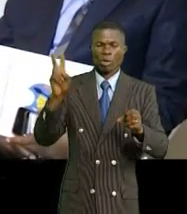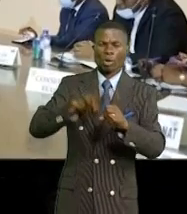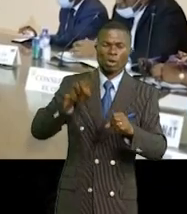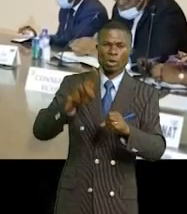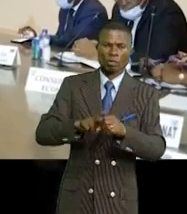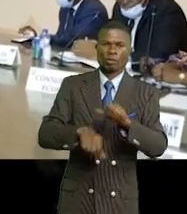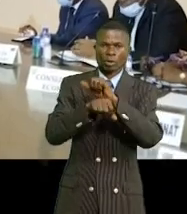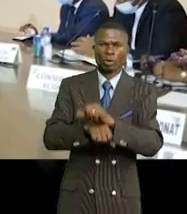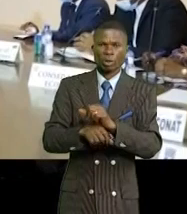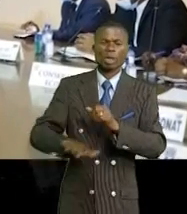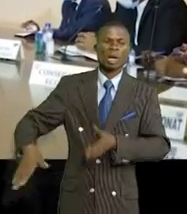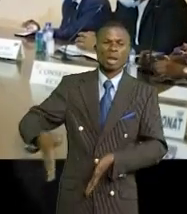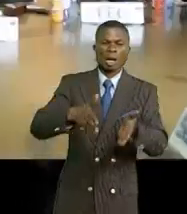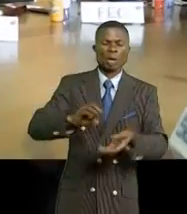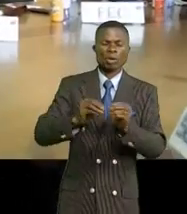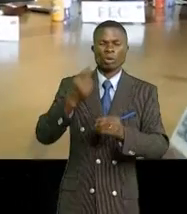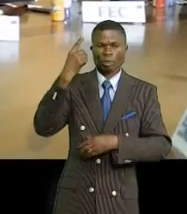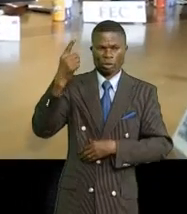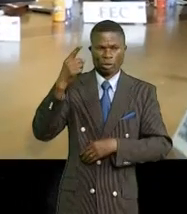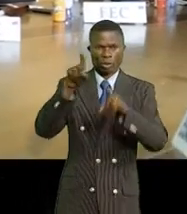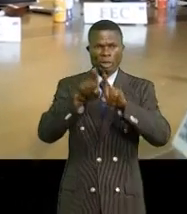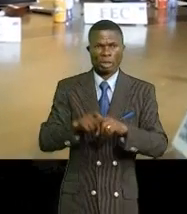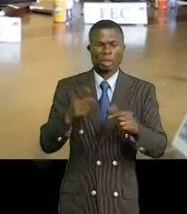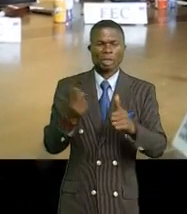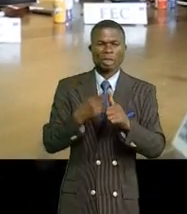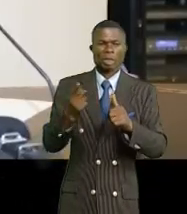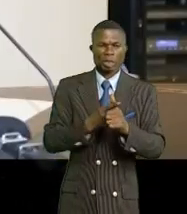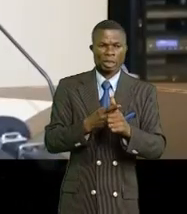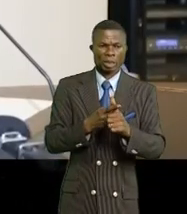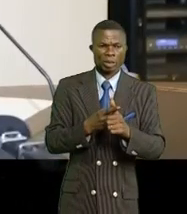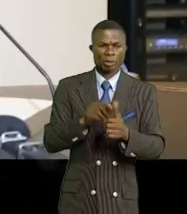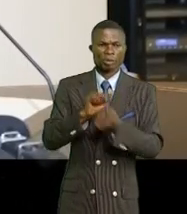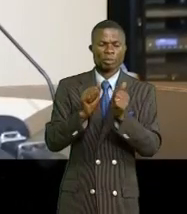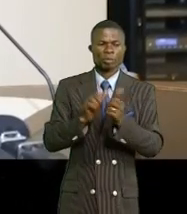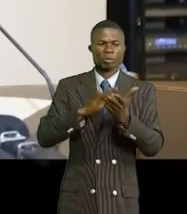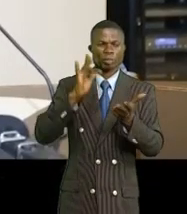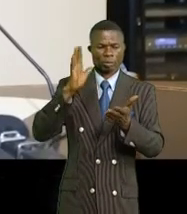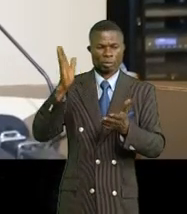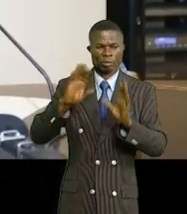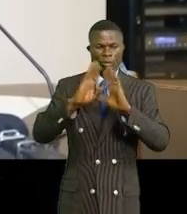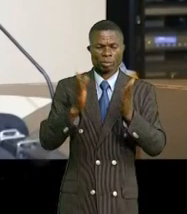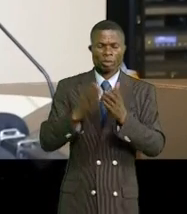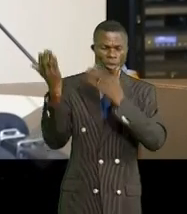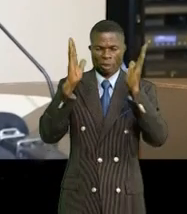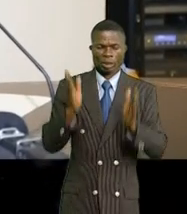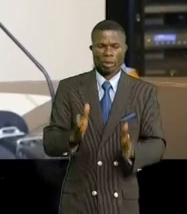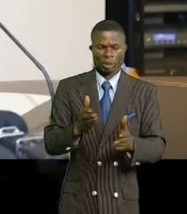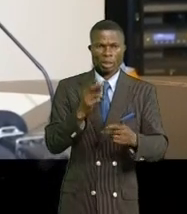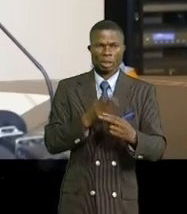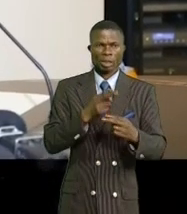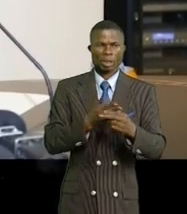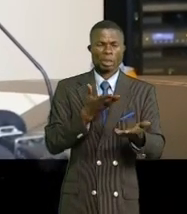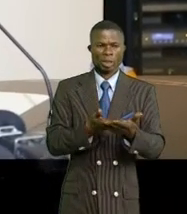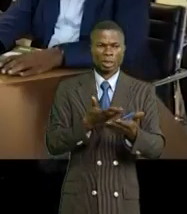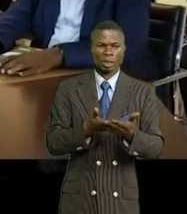routiers sur la nationale numéro 1, mais aussi et surtout à se pencher sur la loi concernant le petit commerce réservé exclusivement